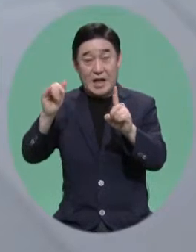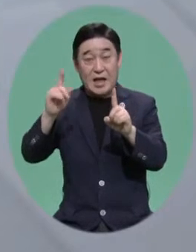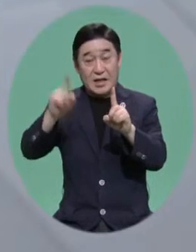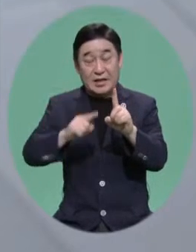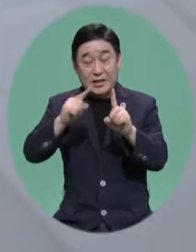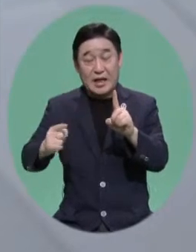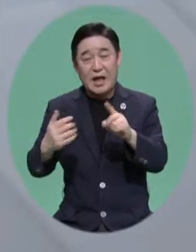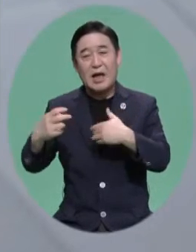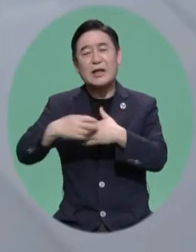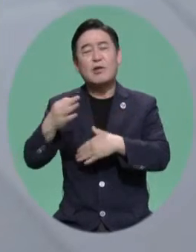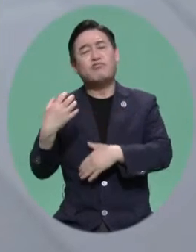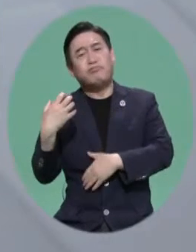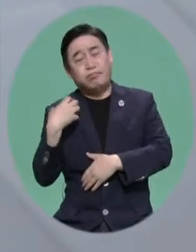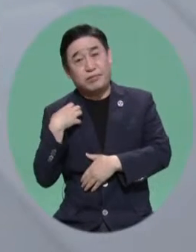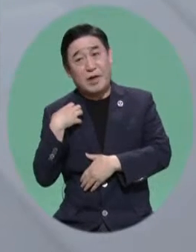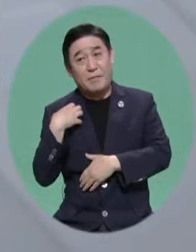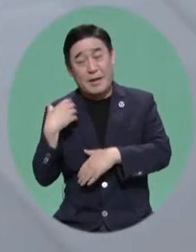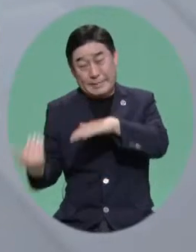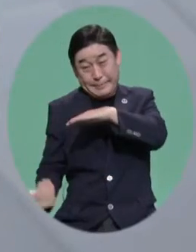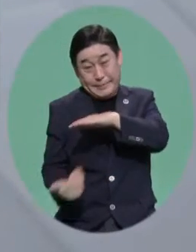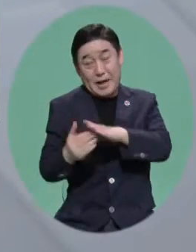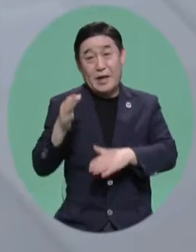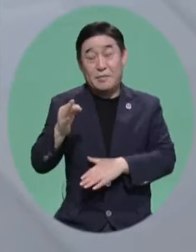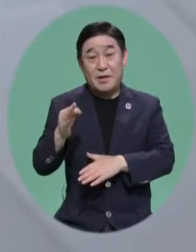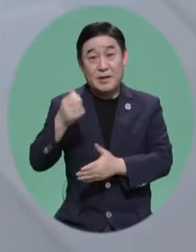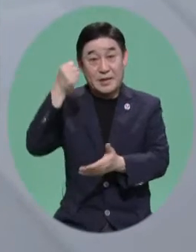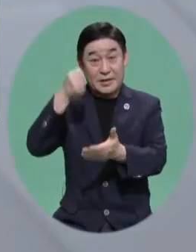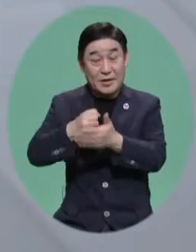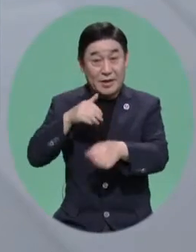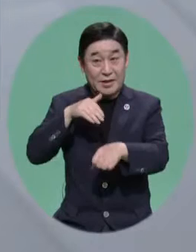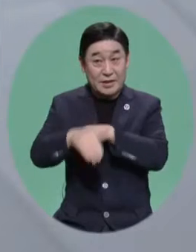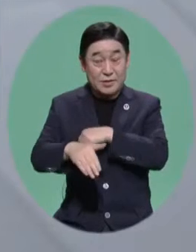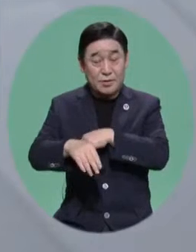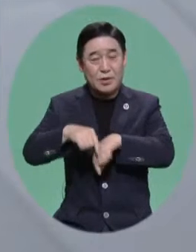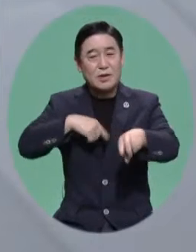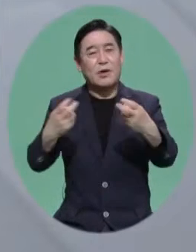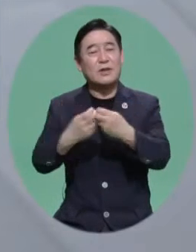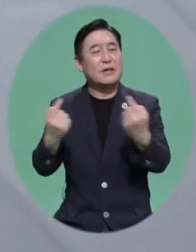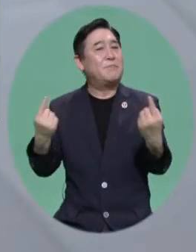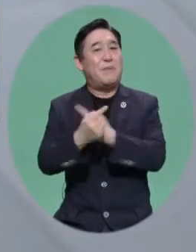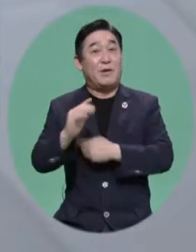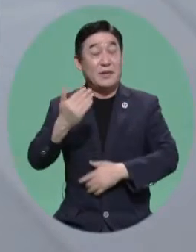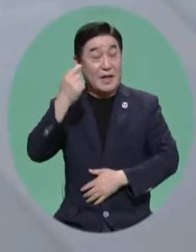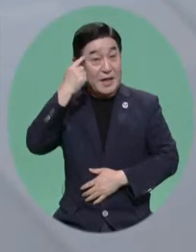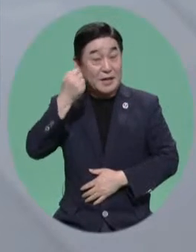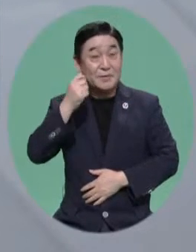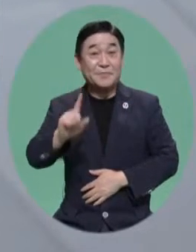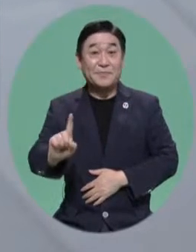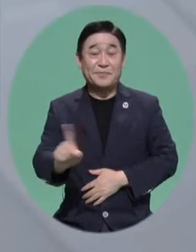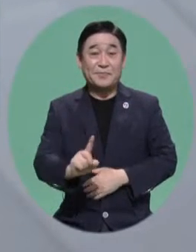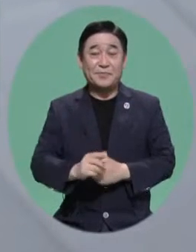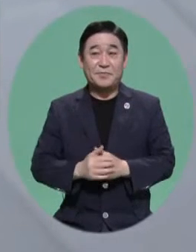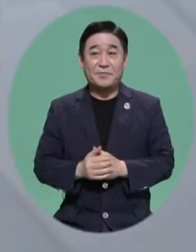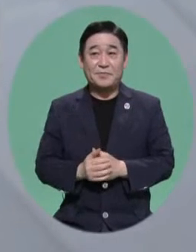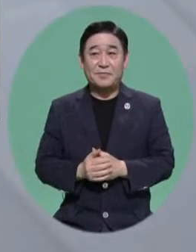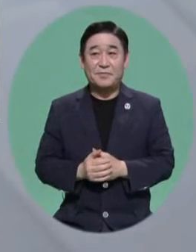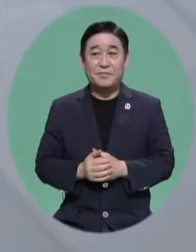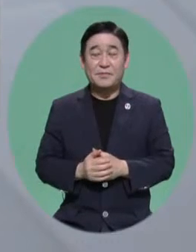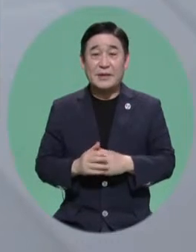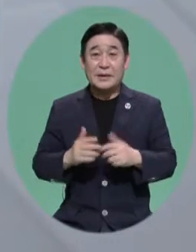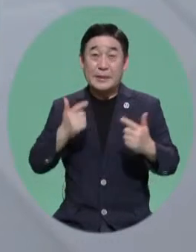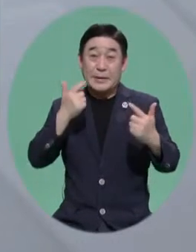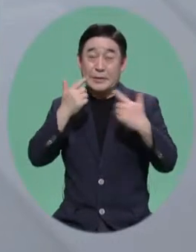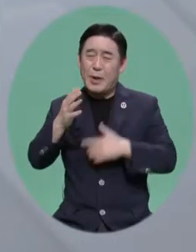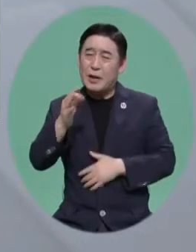의료비 부담 상아 맥을 정하는 방식으로 정책이 개념을 바꾸어야 된다고 생각하는데 어떻게 생각하세요 어 지금 더 제가